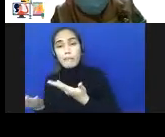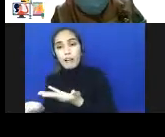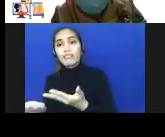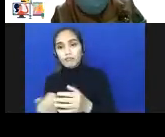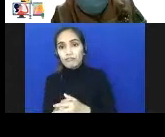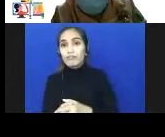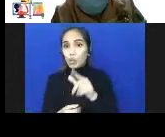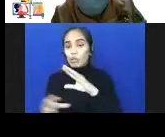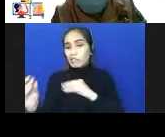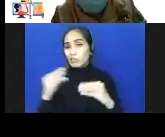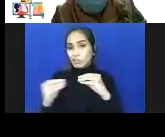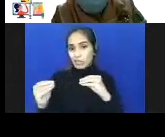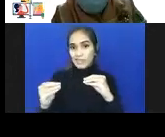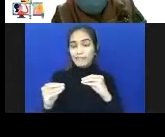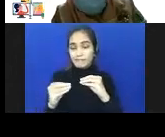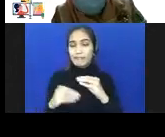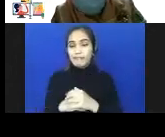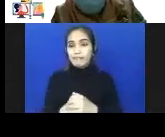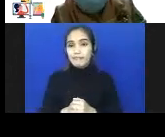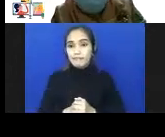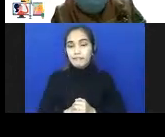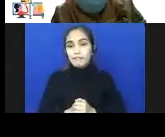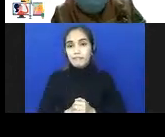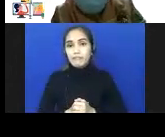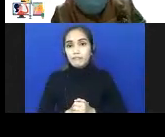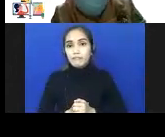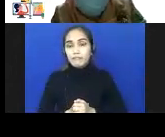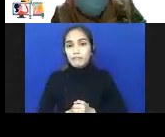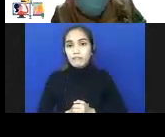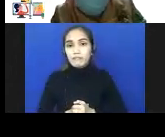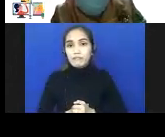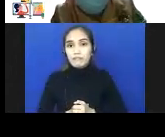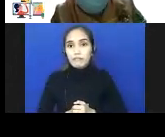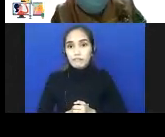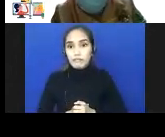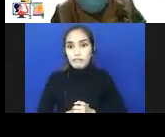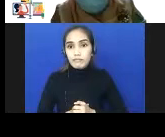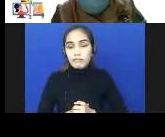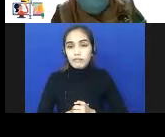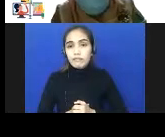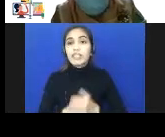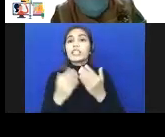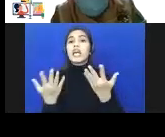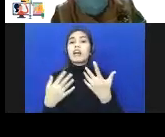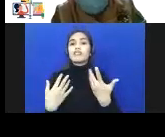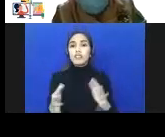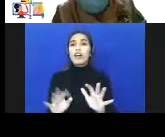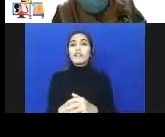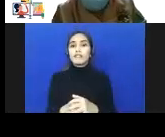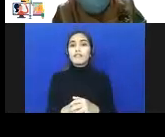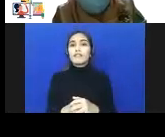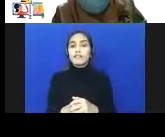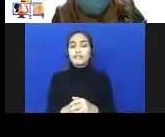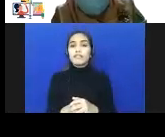secara utuh tidak lagi bisa menemukan hal-hal tersebut. Ini mungkin sedikit teknik disampaikan